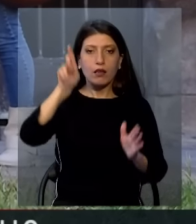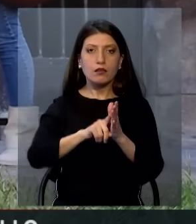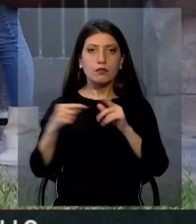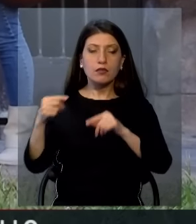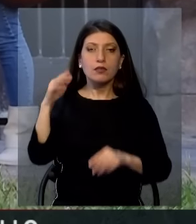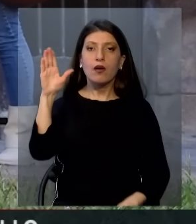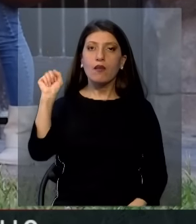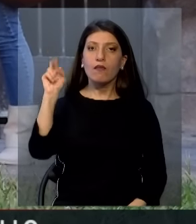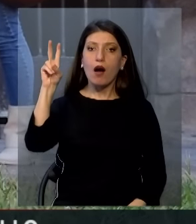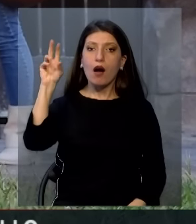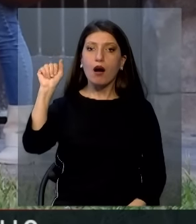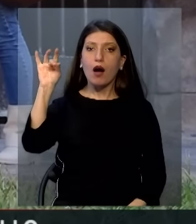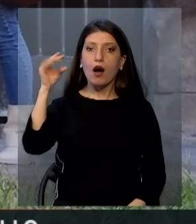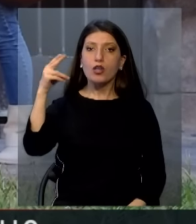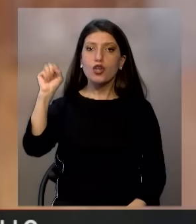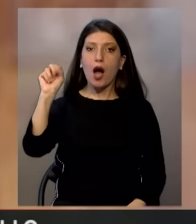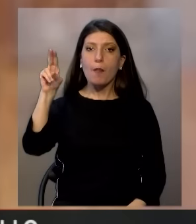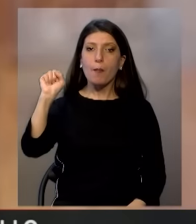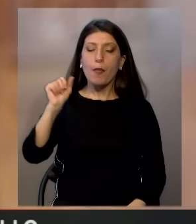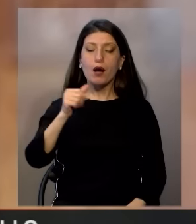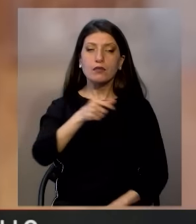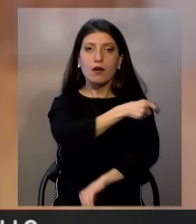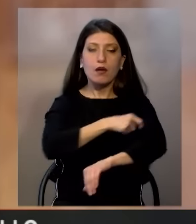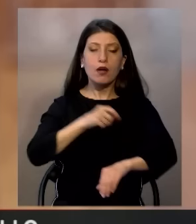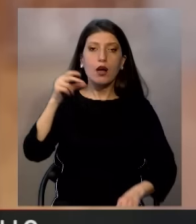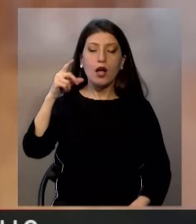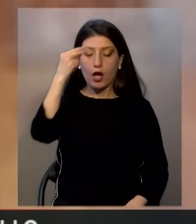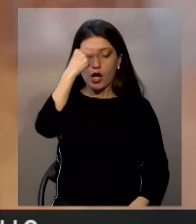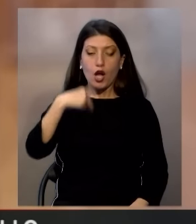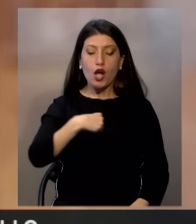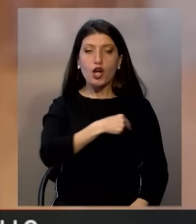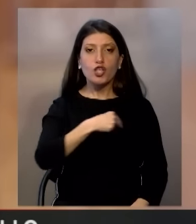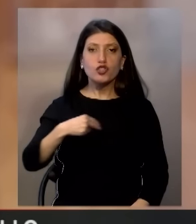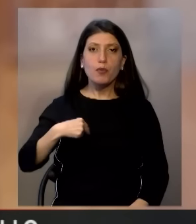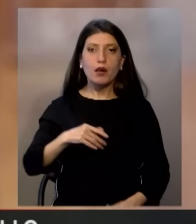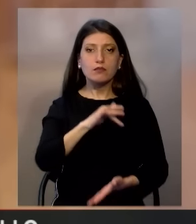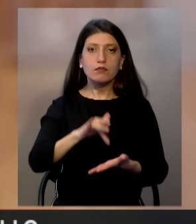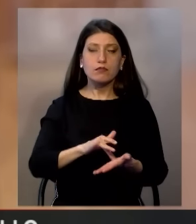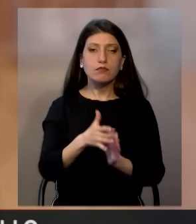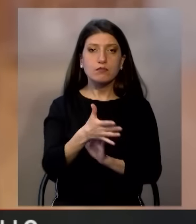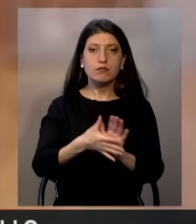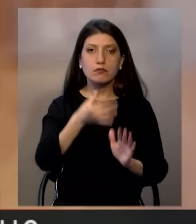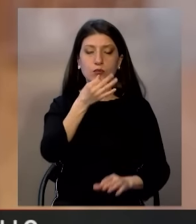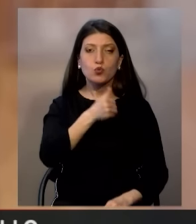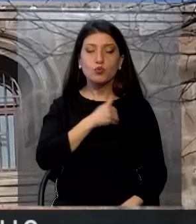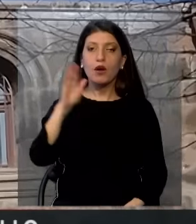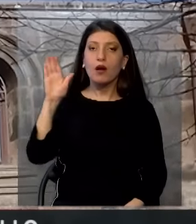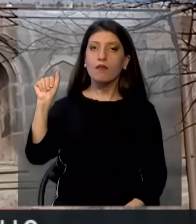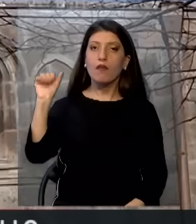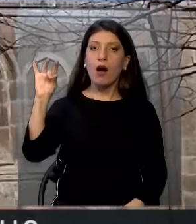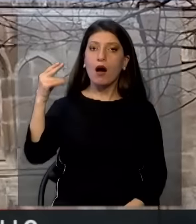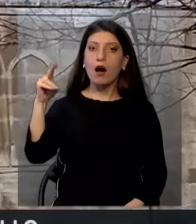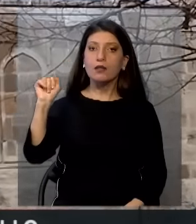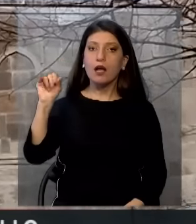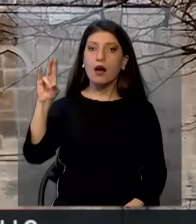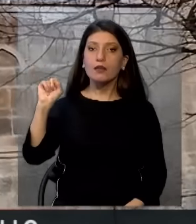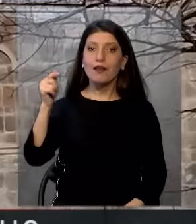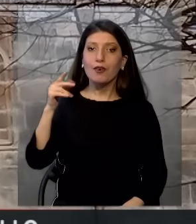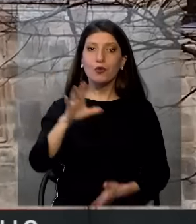Վաղարշապատի ավականու Էջմիածին խմբակցությունը ահազանգում է։ Հանրահավաքը, որը մտադիր էր անել վարթանանք շարժումը, իրենցում մի